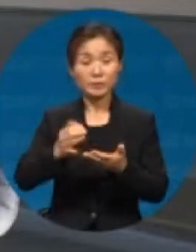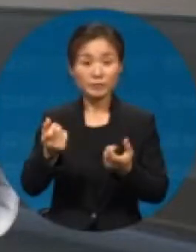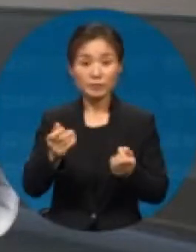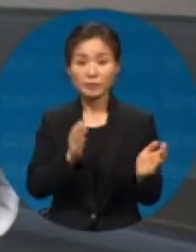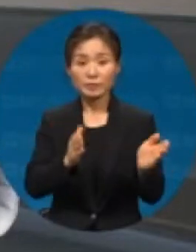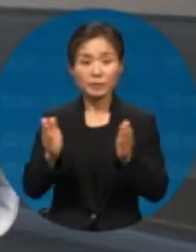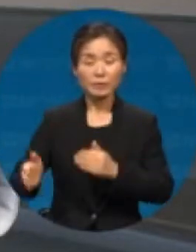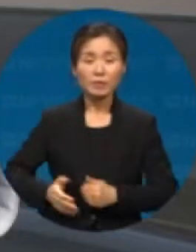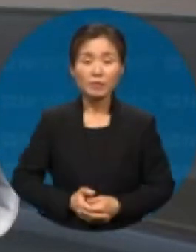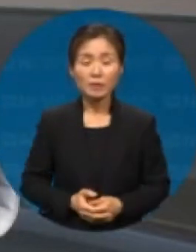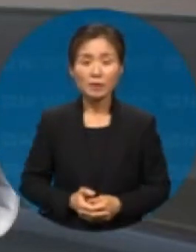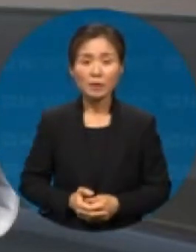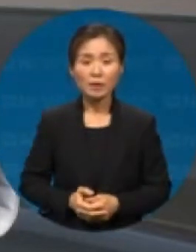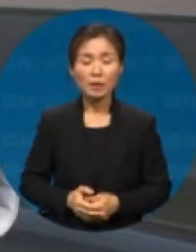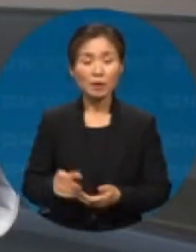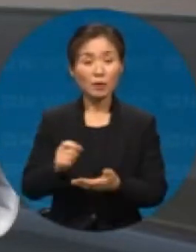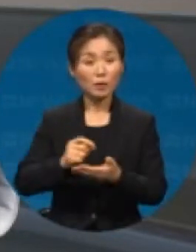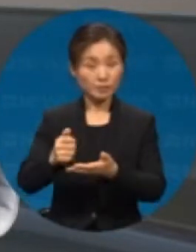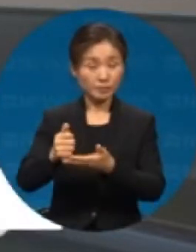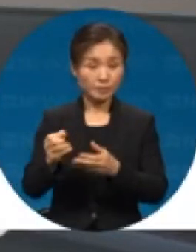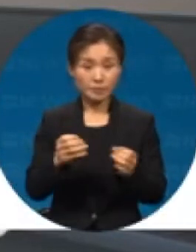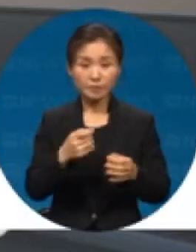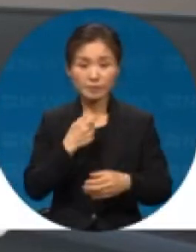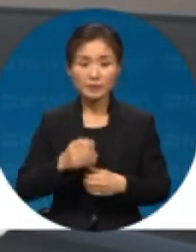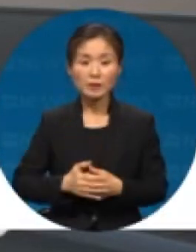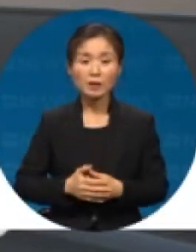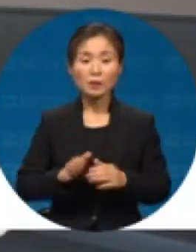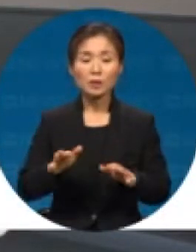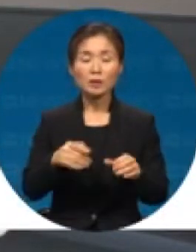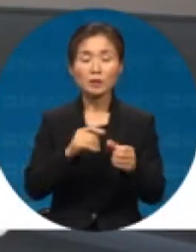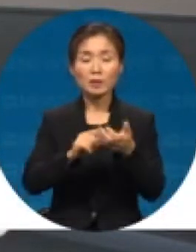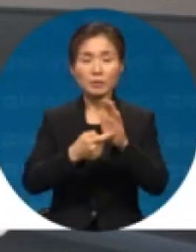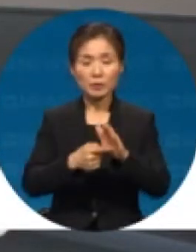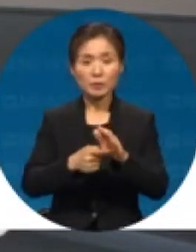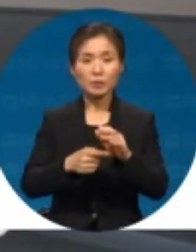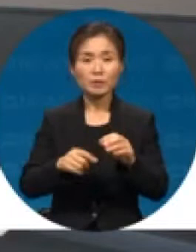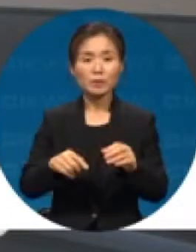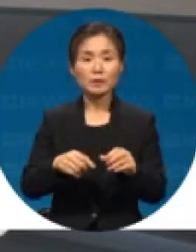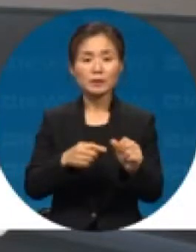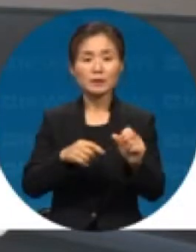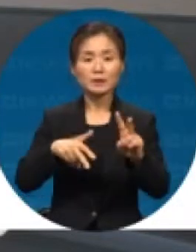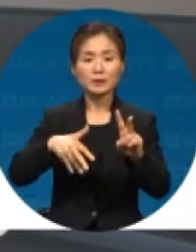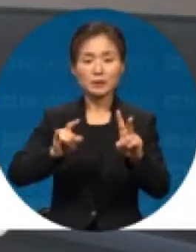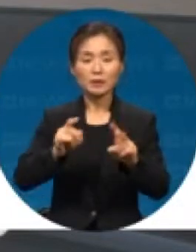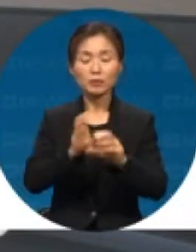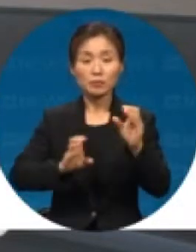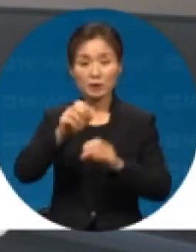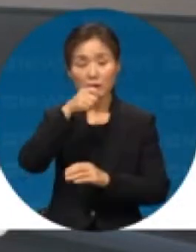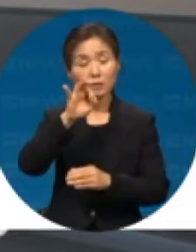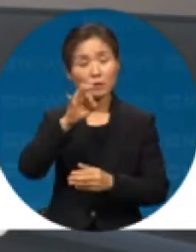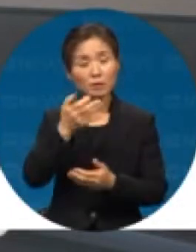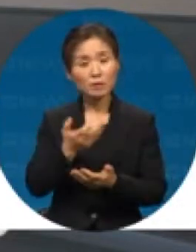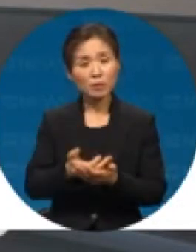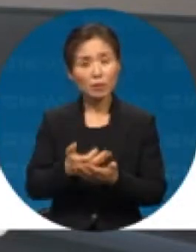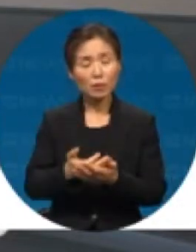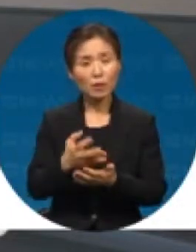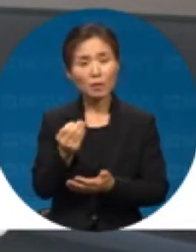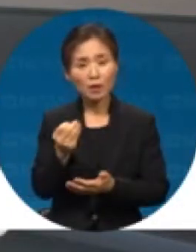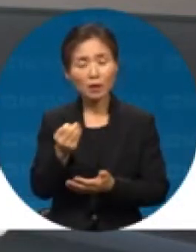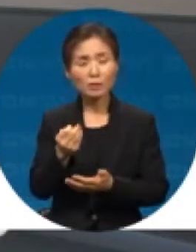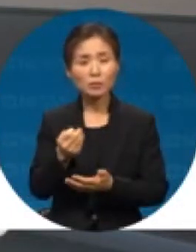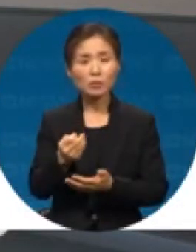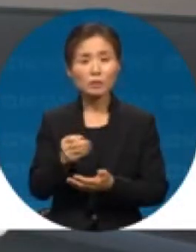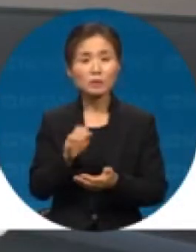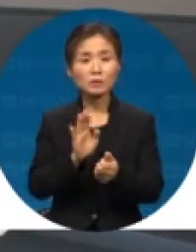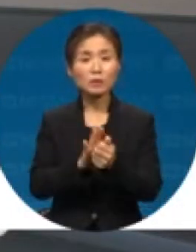우선 오늘 발표된 교육부 2차 추가경정 예산안 그 규모가 어느 정도 이고 또 어떤 분야에 제 지원이 되는 건지 궁금합니다